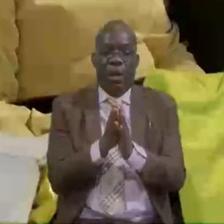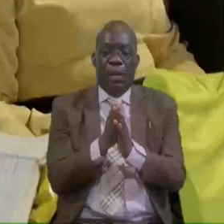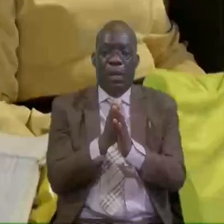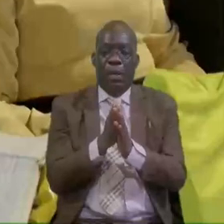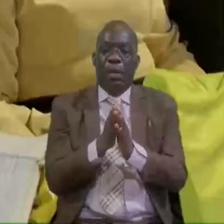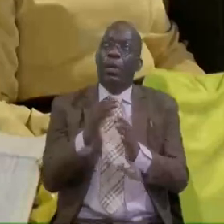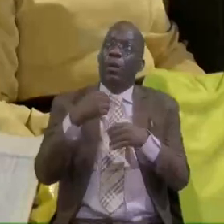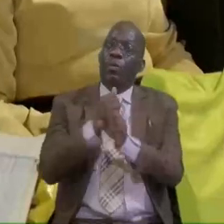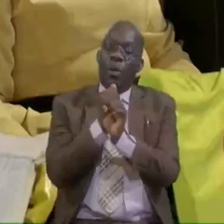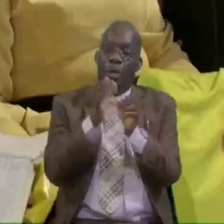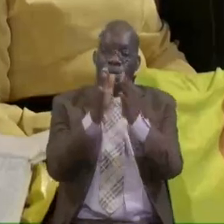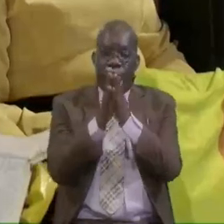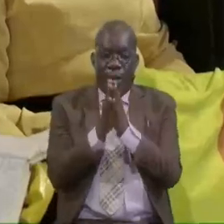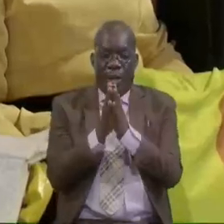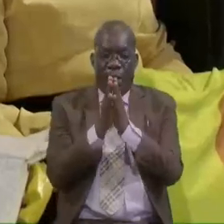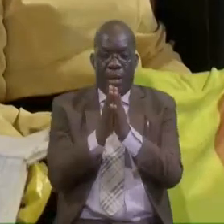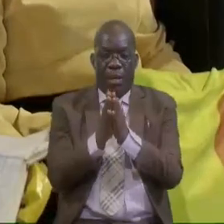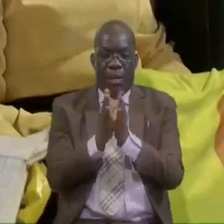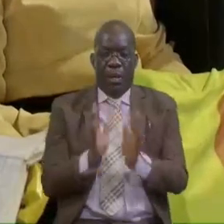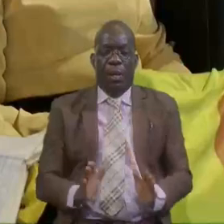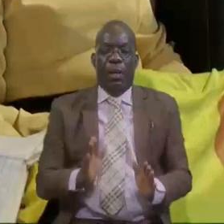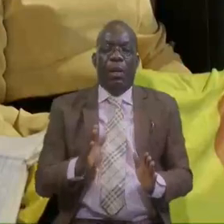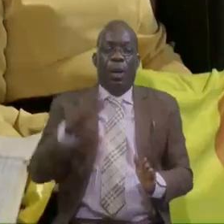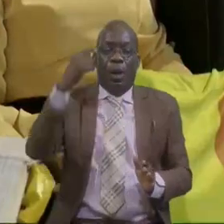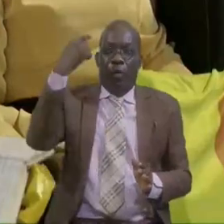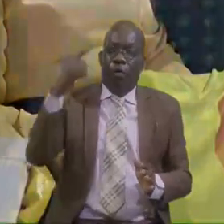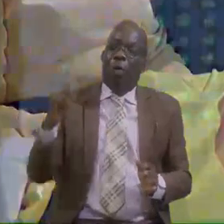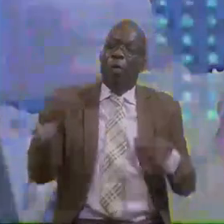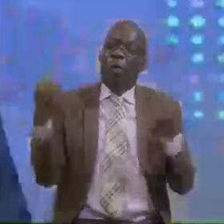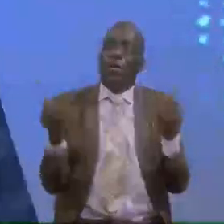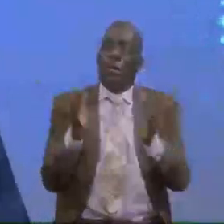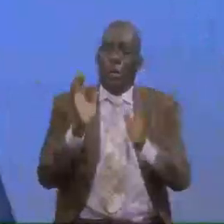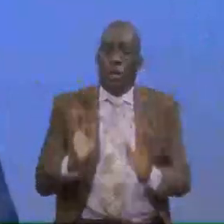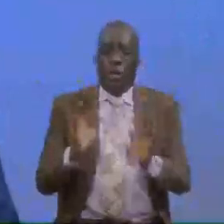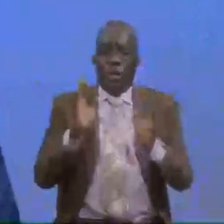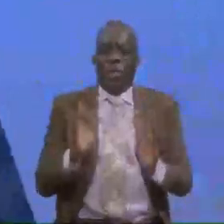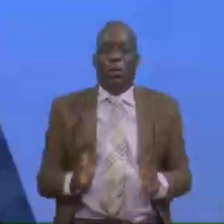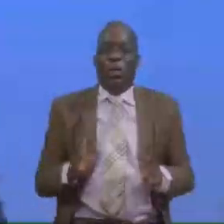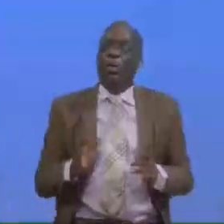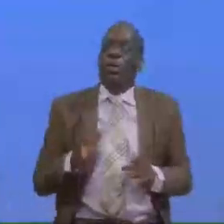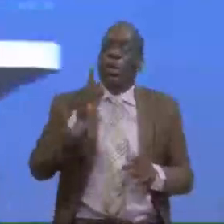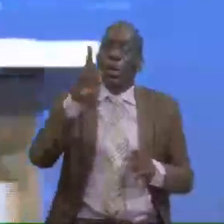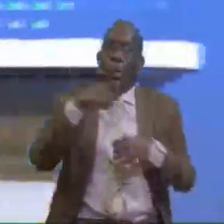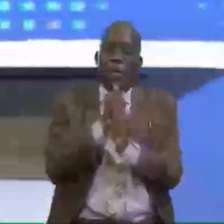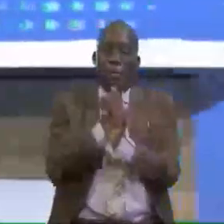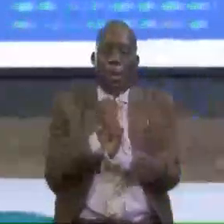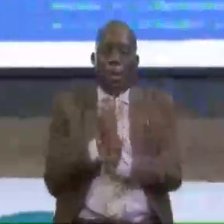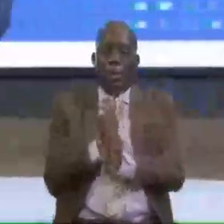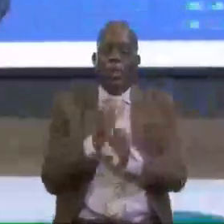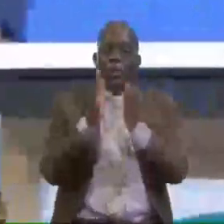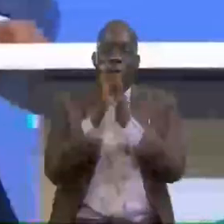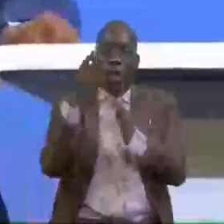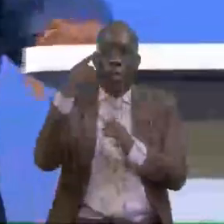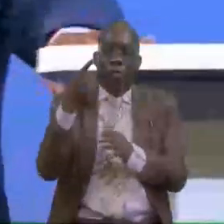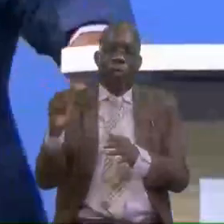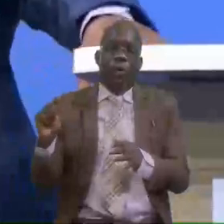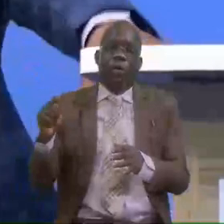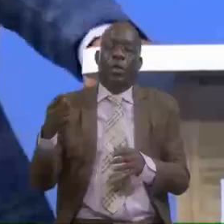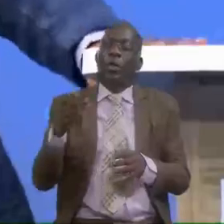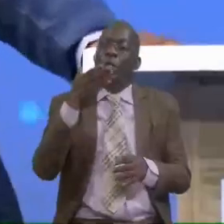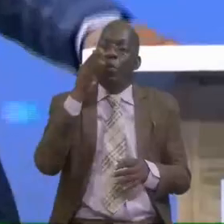intercédé. Il a intercédé pour les coupables. Il a intercédé pour les